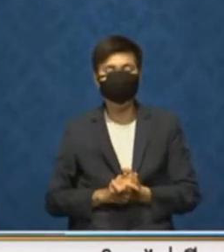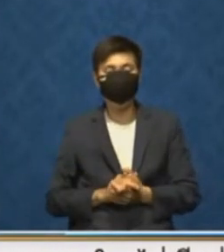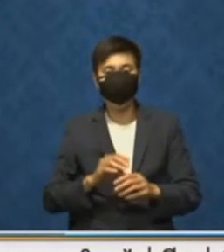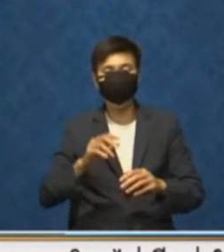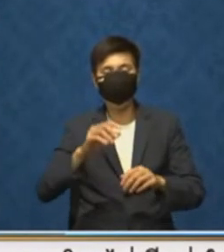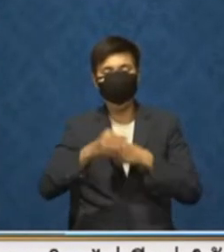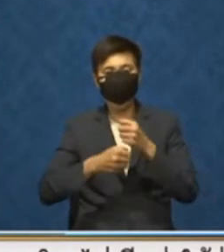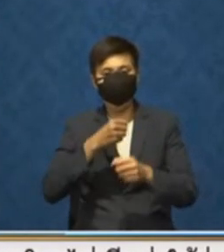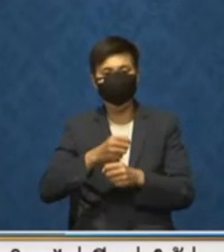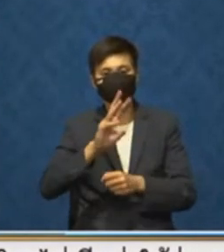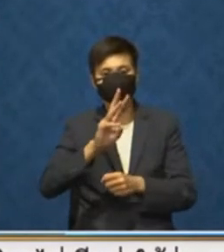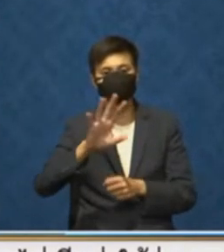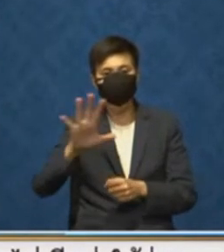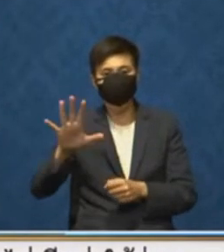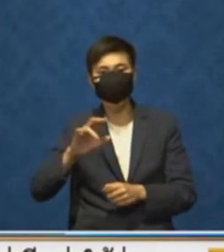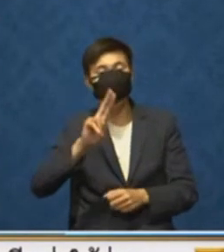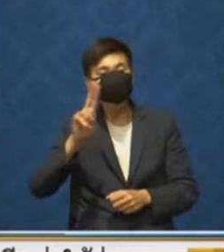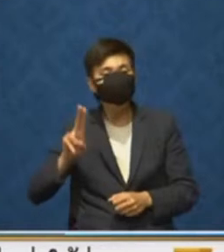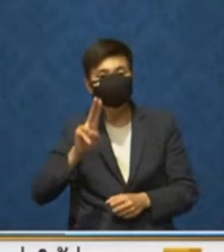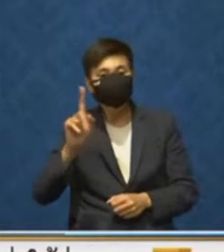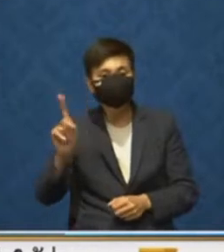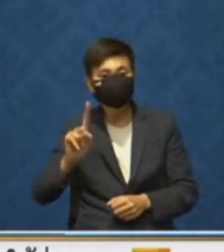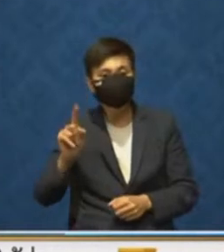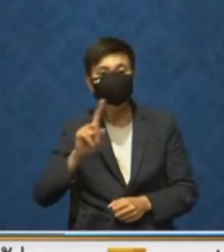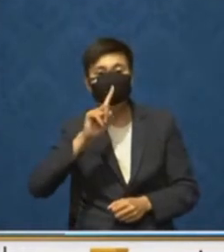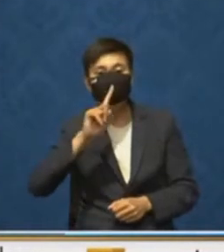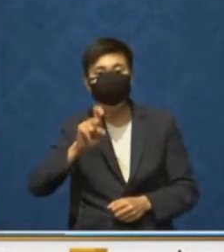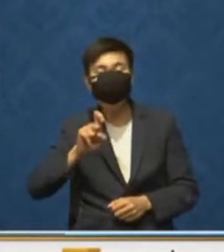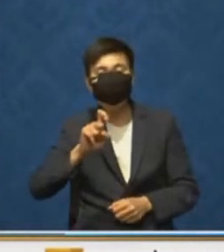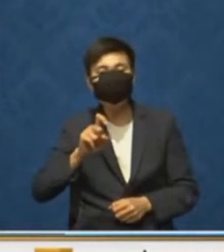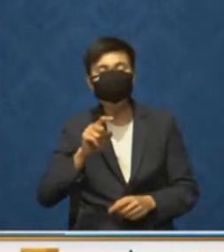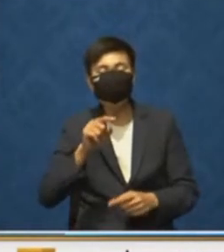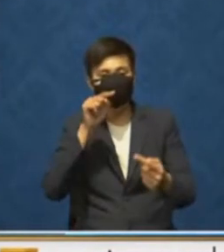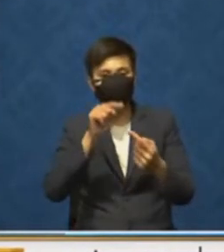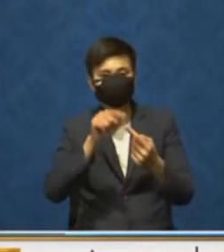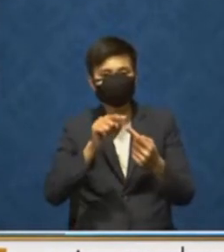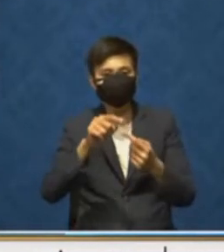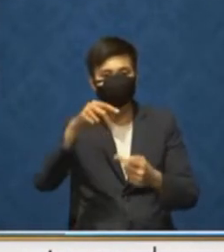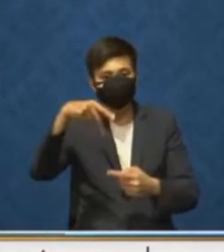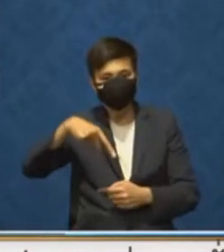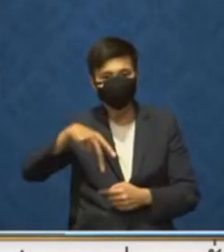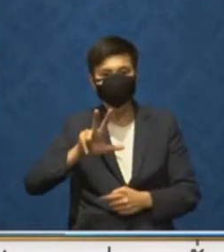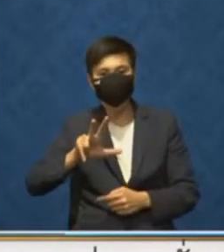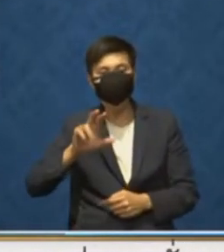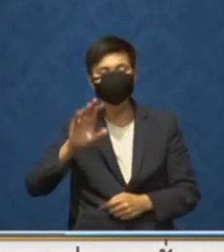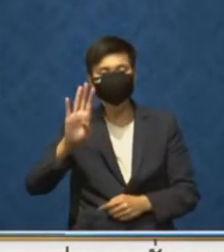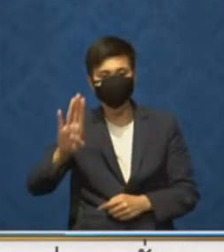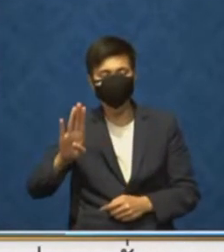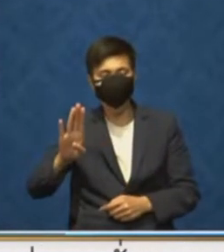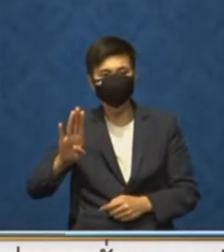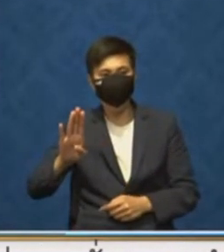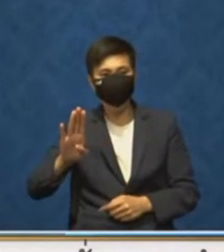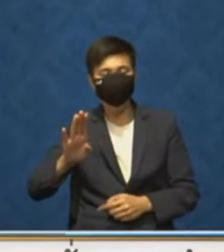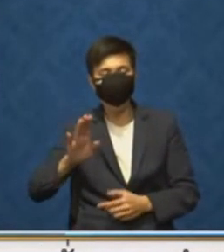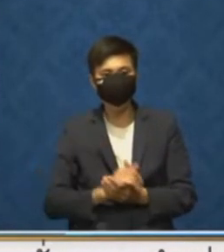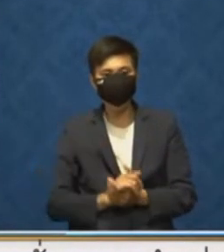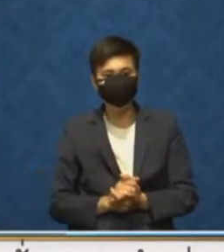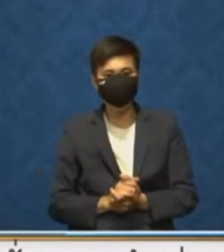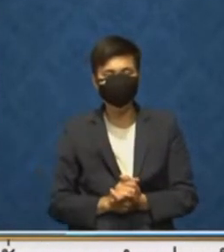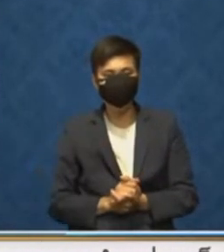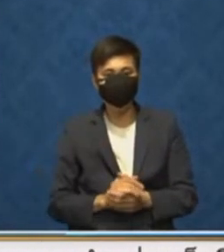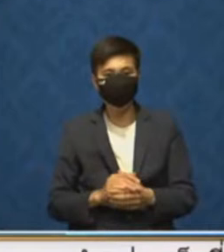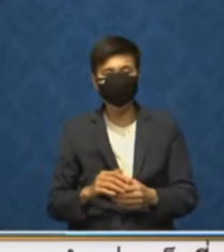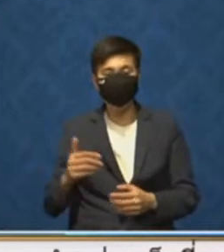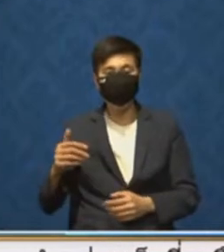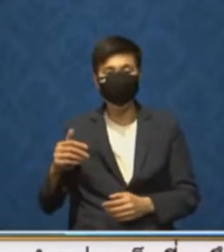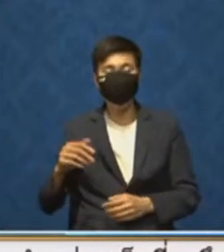เอาไปใช้ที่ไหนล่ะท่านผบนะครับพอรอนะฮะเมื่อมุมไม่กี่วันมานี้พม่าลูก